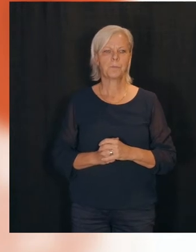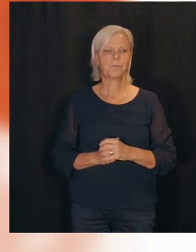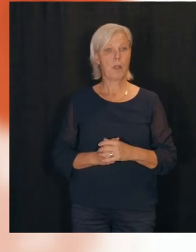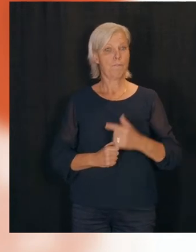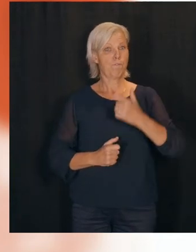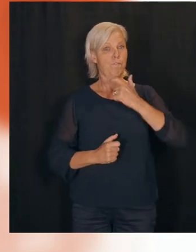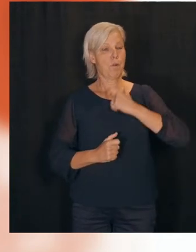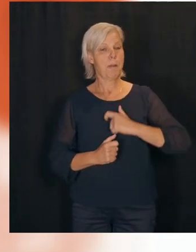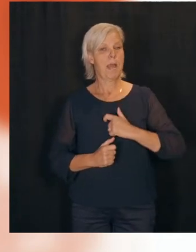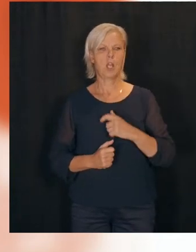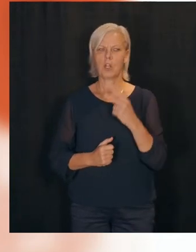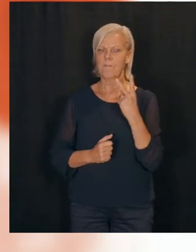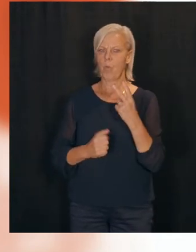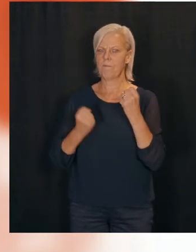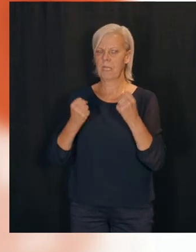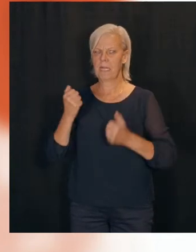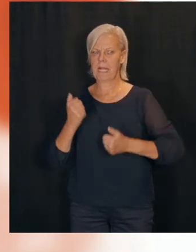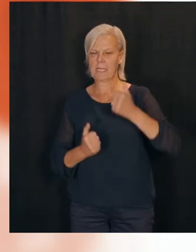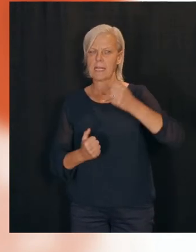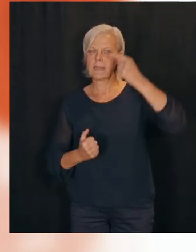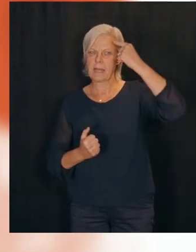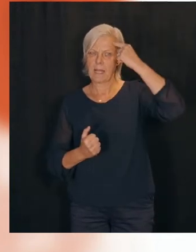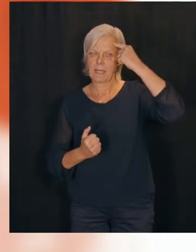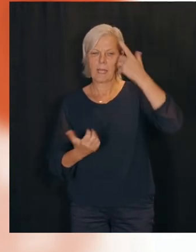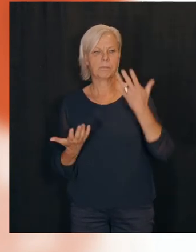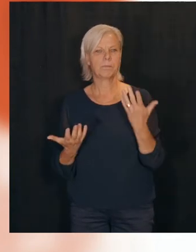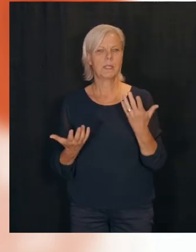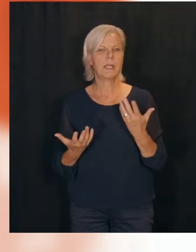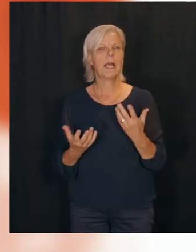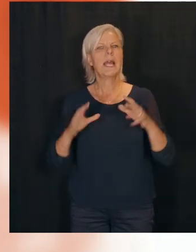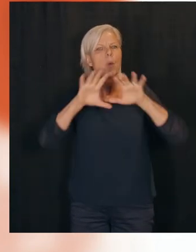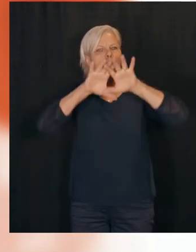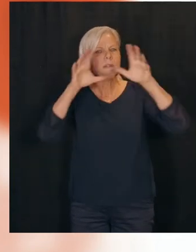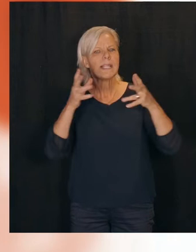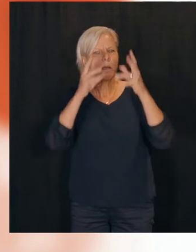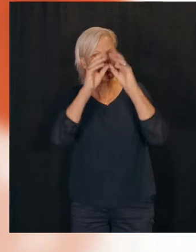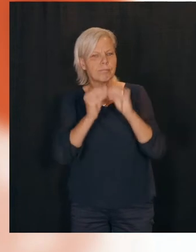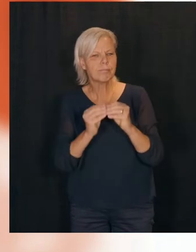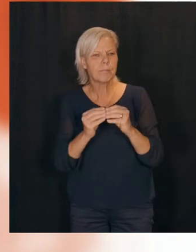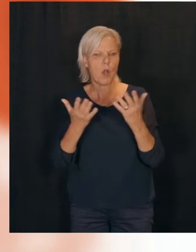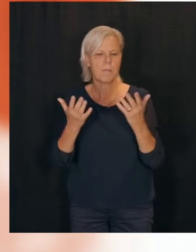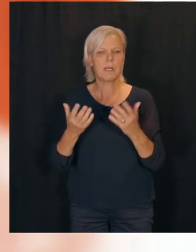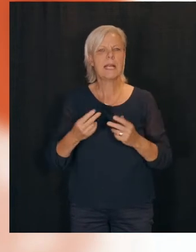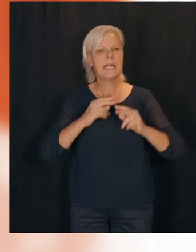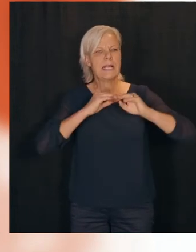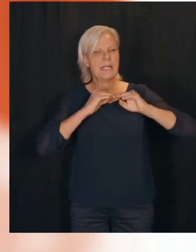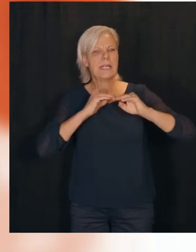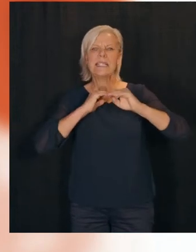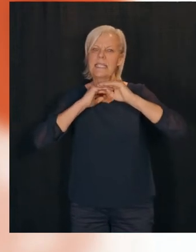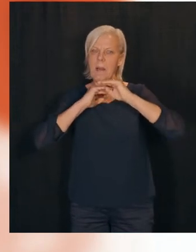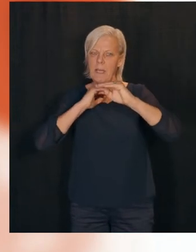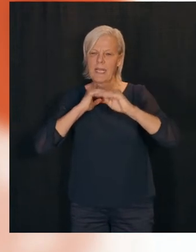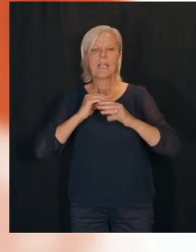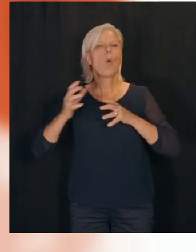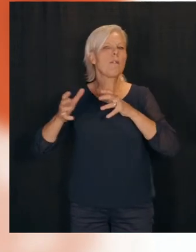För mig är de två viktigaste tankarna i universell utformning jämlikhet och